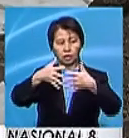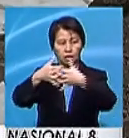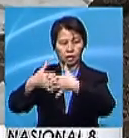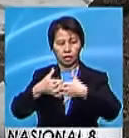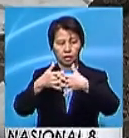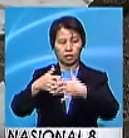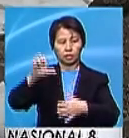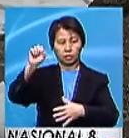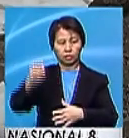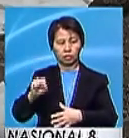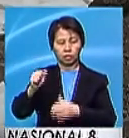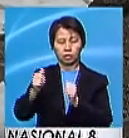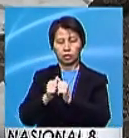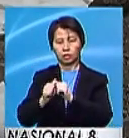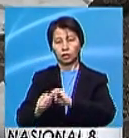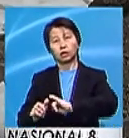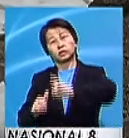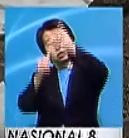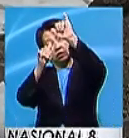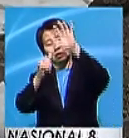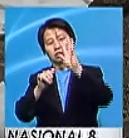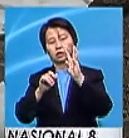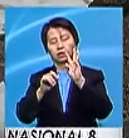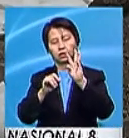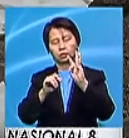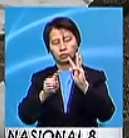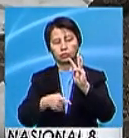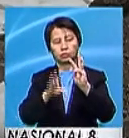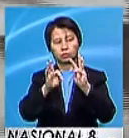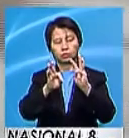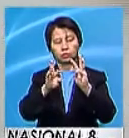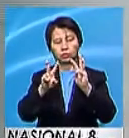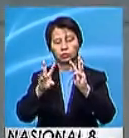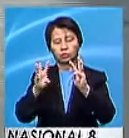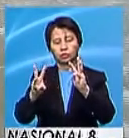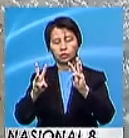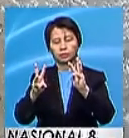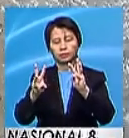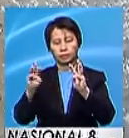Selatan dengan ketinggian 6,962 meter.